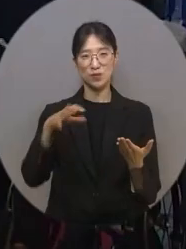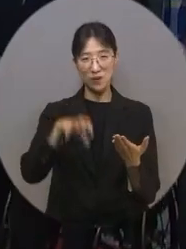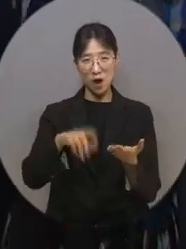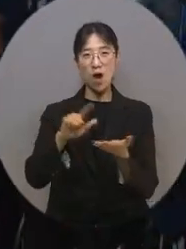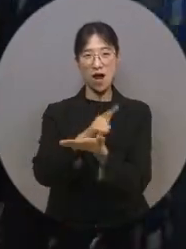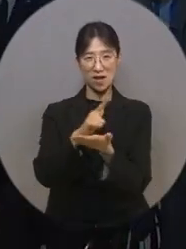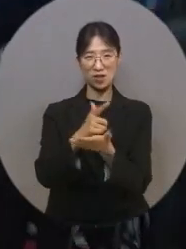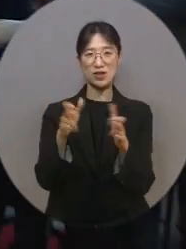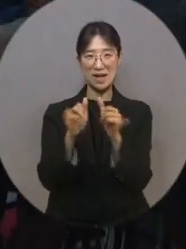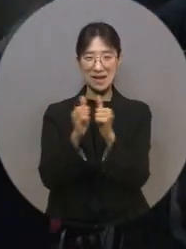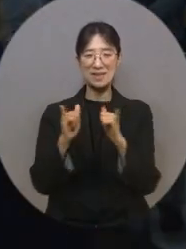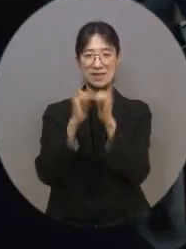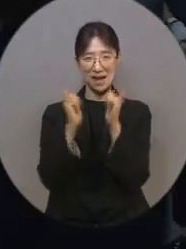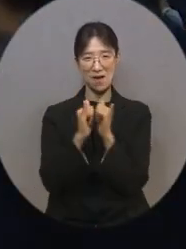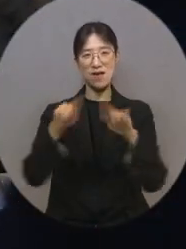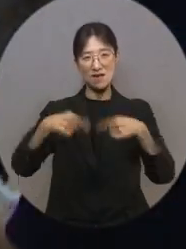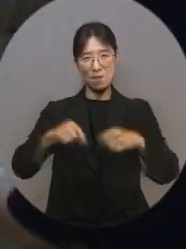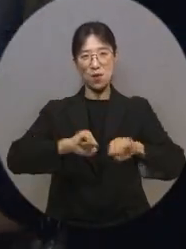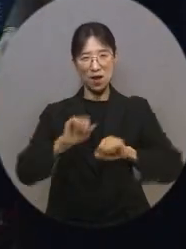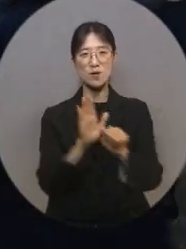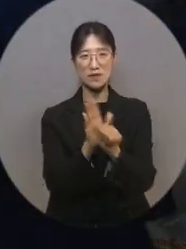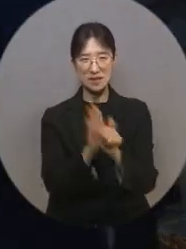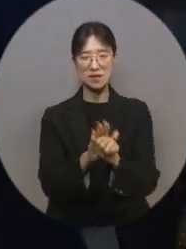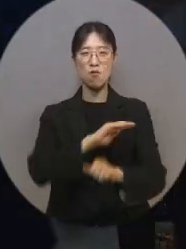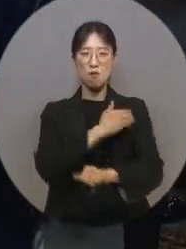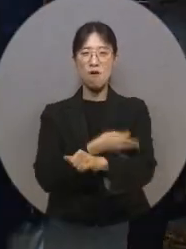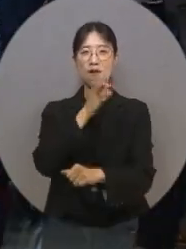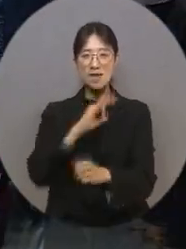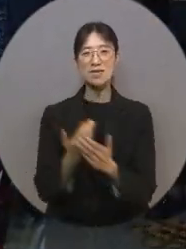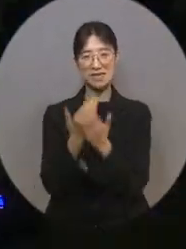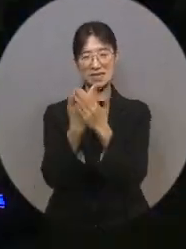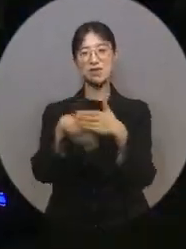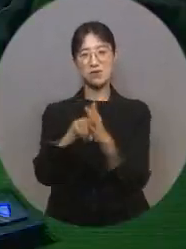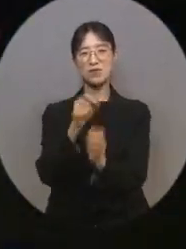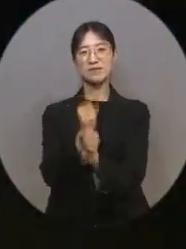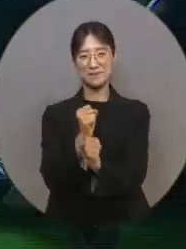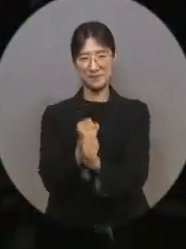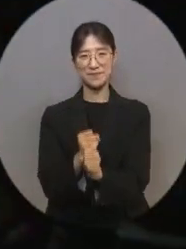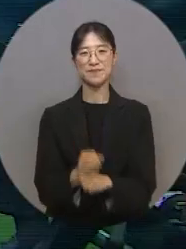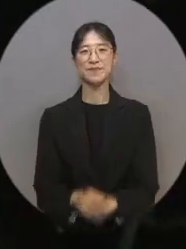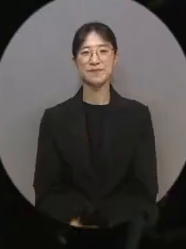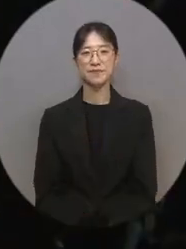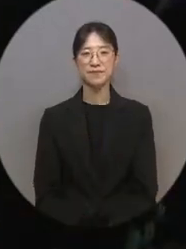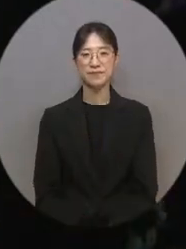강서구 장애인의 사회참여 활동 지원과 권익 증진을 위해 조성됐습니다.